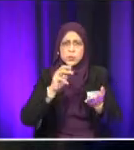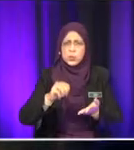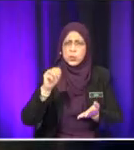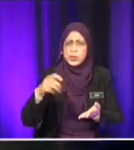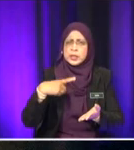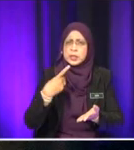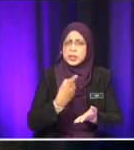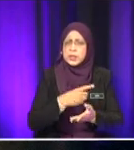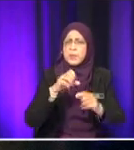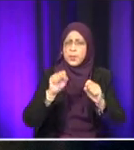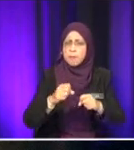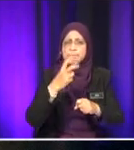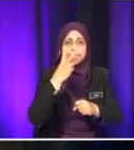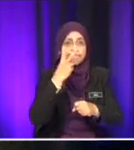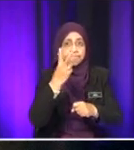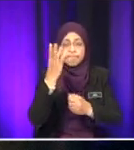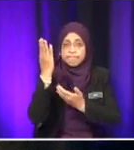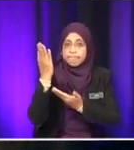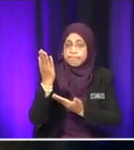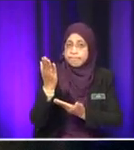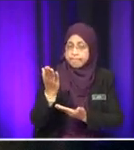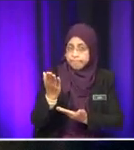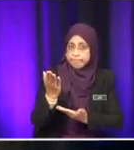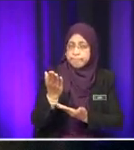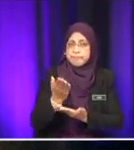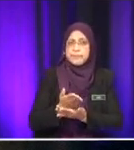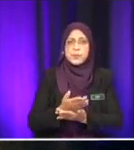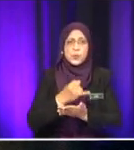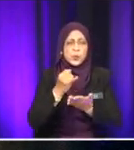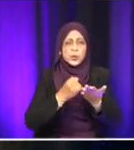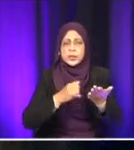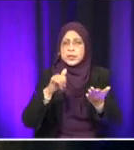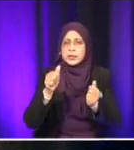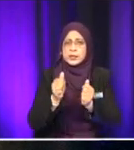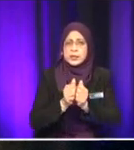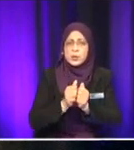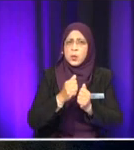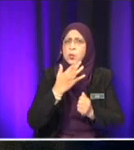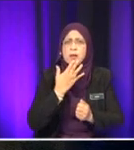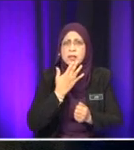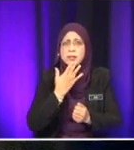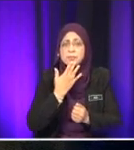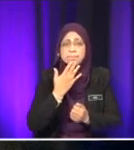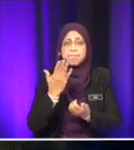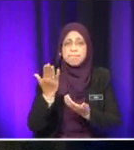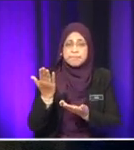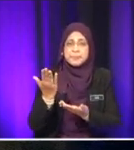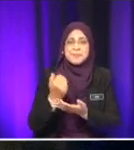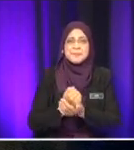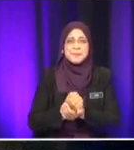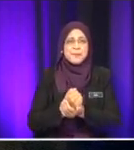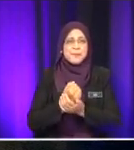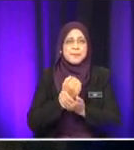boleh lihat Oke hasil karya itu dengan cara warna dulu ah Oke